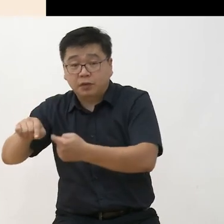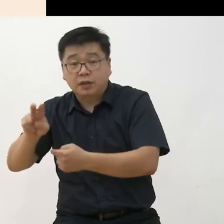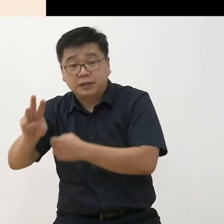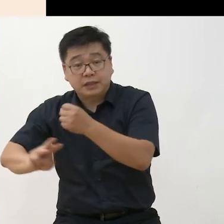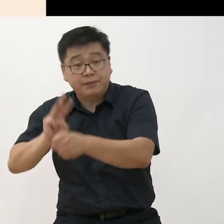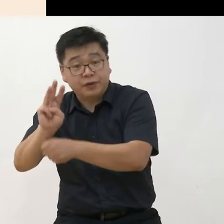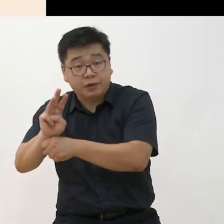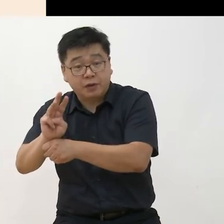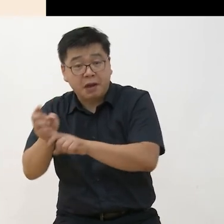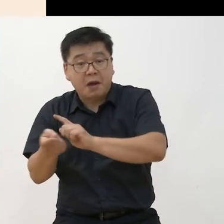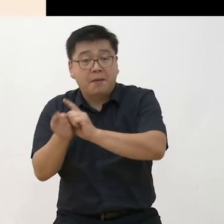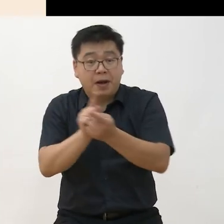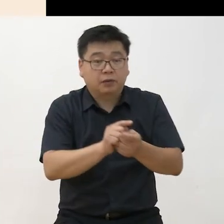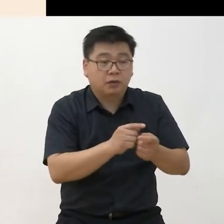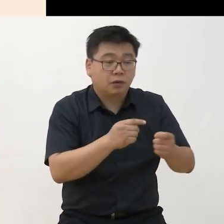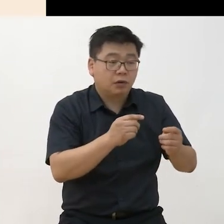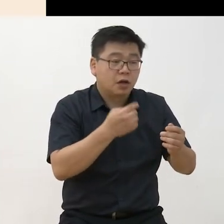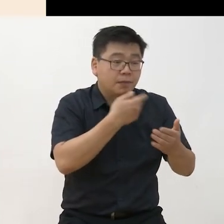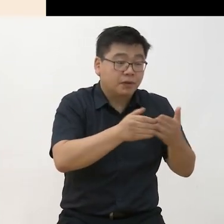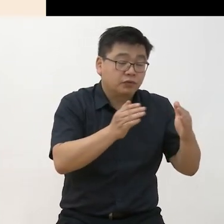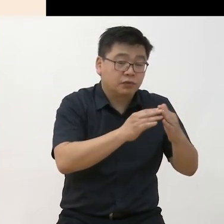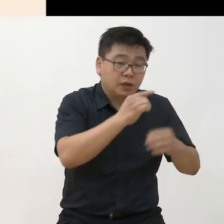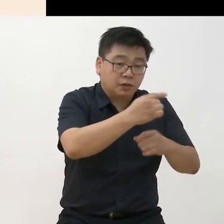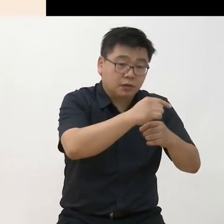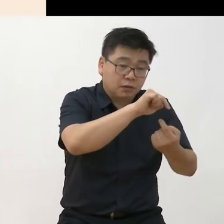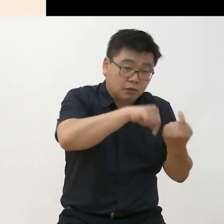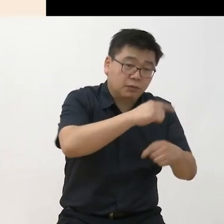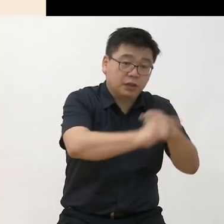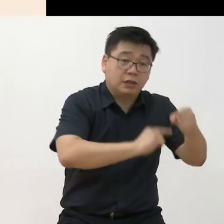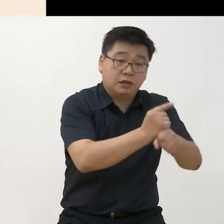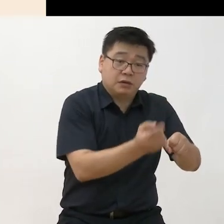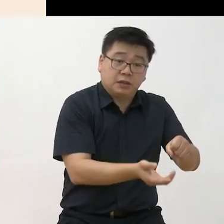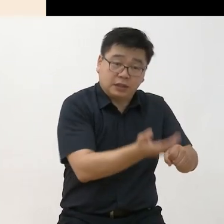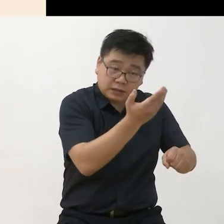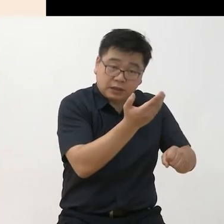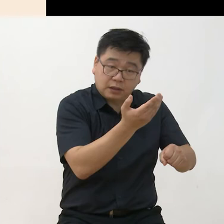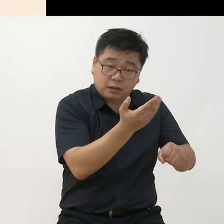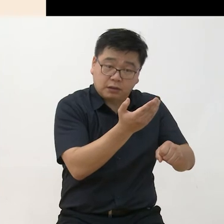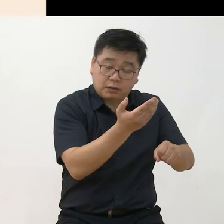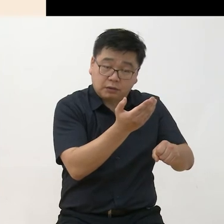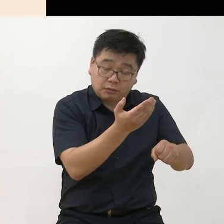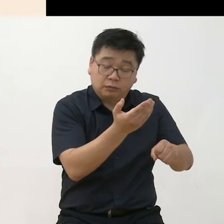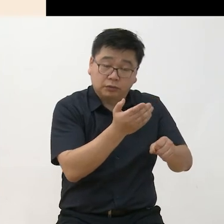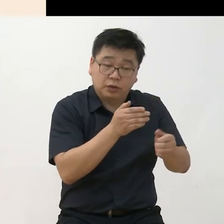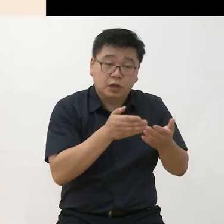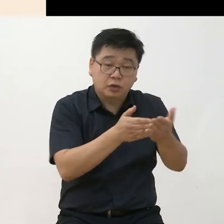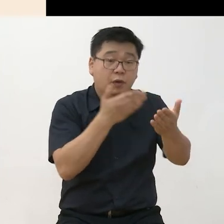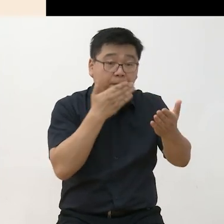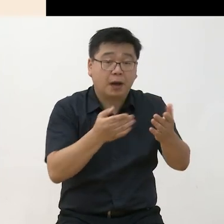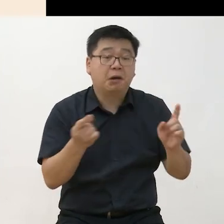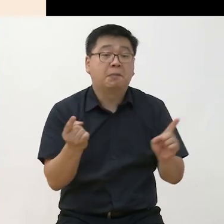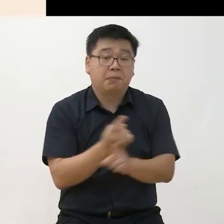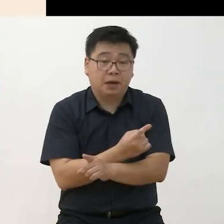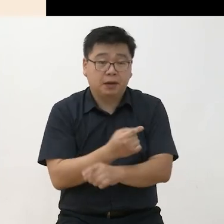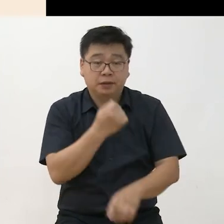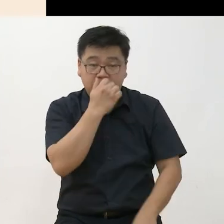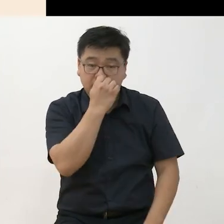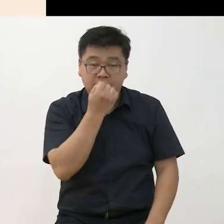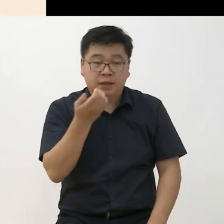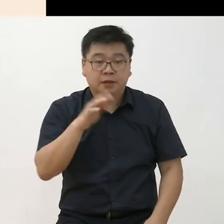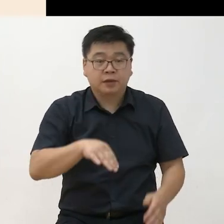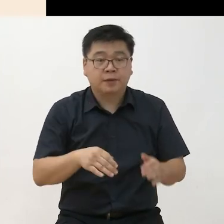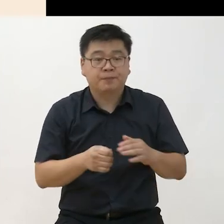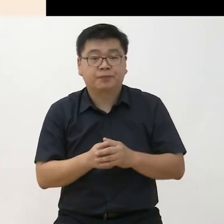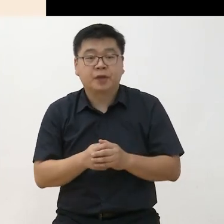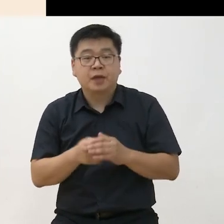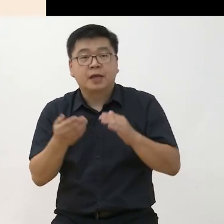최소 1년 이상 운영 실적을 가지면 지원 신청할 수 있도록 자격 요건을 완화를 했습니다. 다만 이제 공고문에